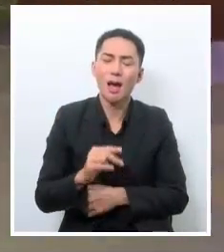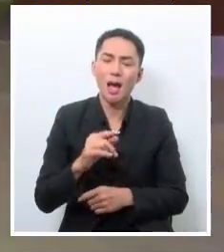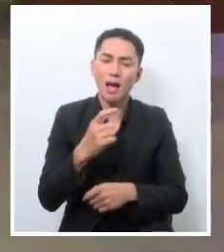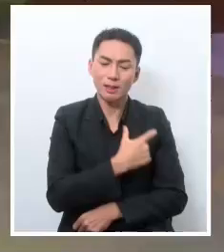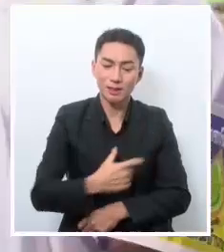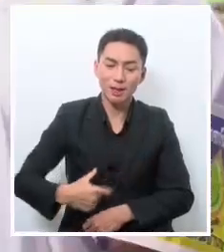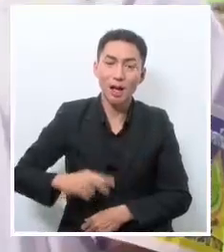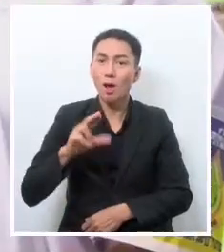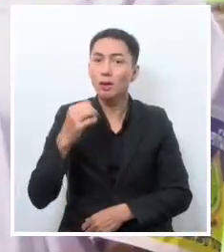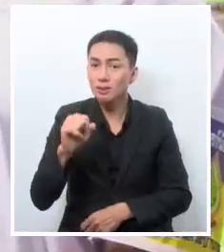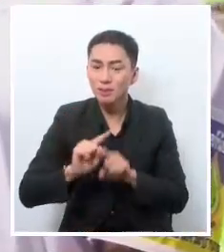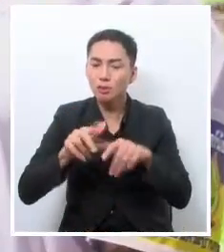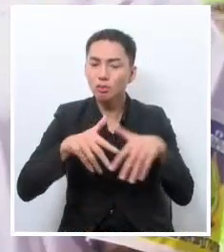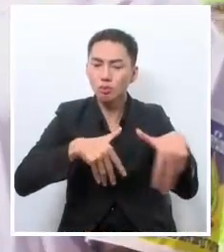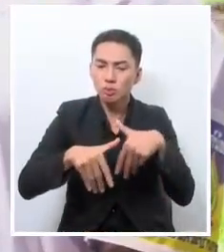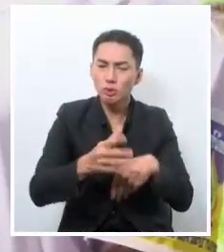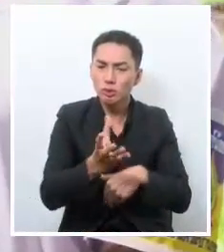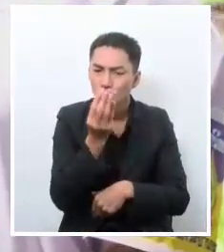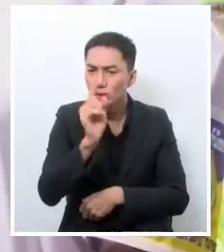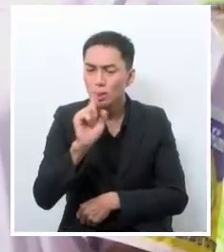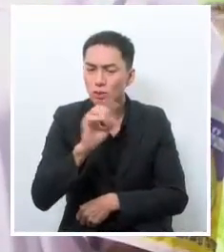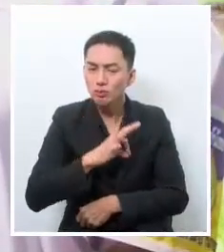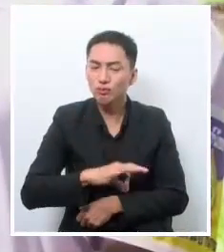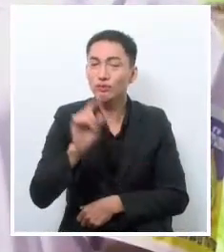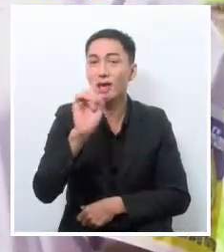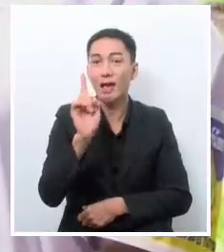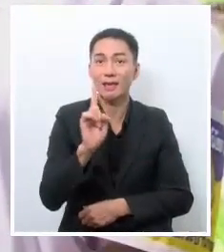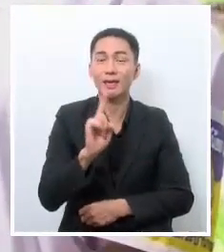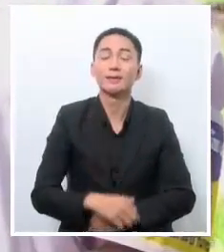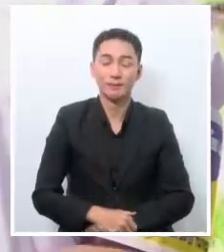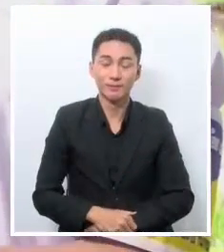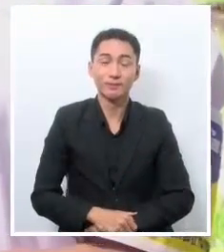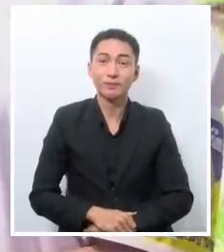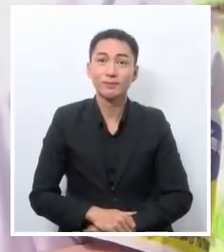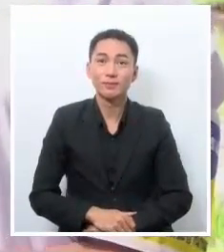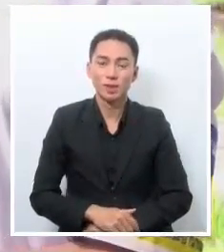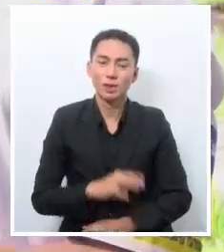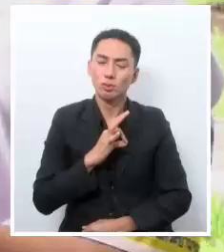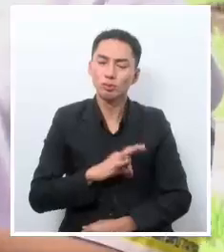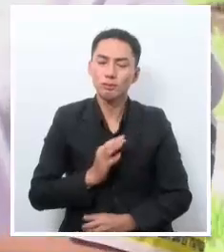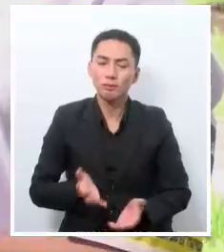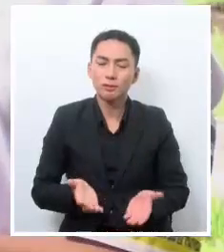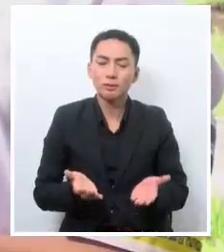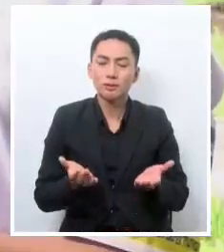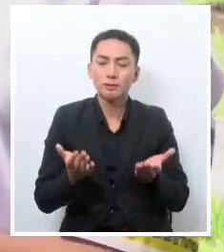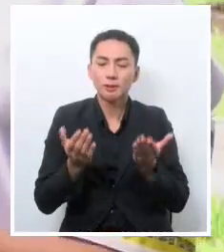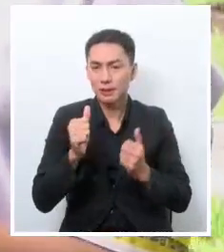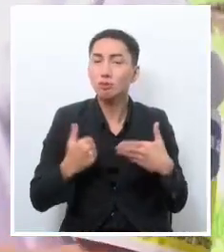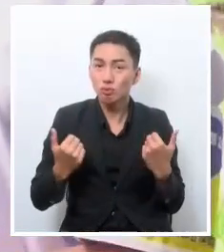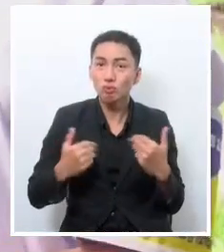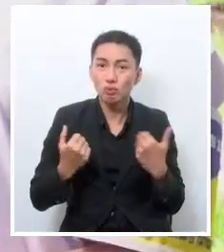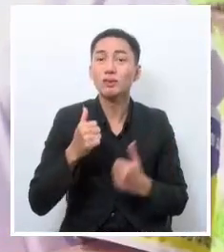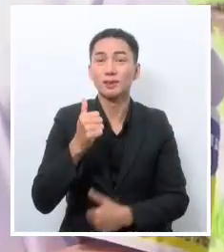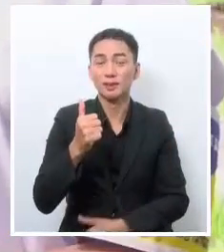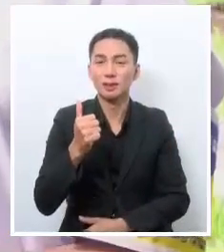โบ้านของเรานะคะมีความรู้สึกยังไงคะพอมาถึงการเรียนรู้ตรงจุดนี้รู้สึกผ่อนคลายแล้วก็สนุกค่ะที่ได้เรียนรู้